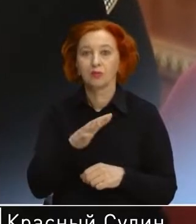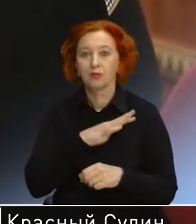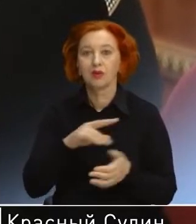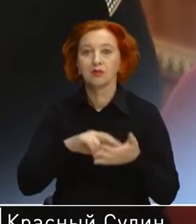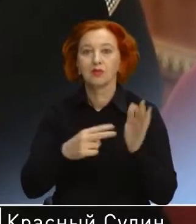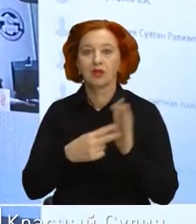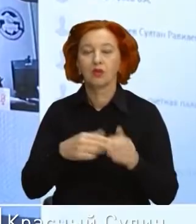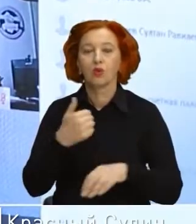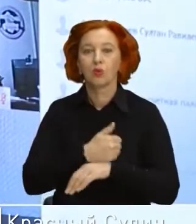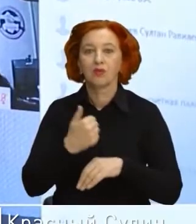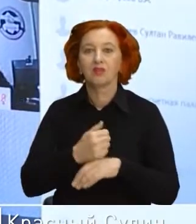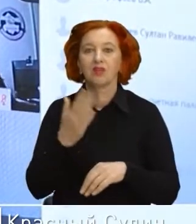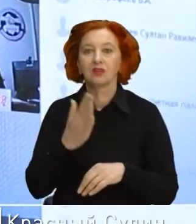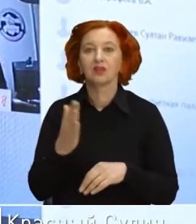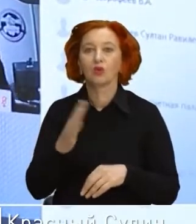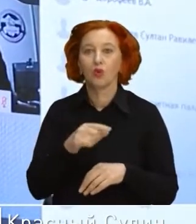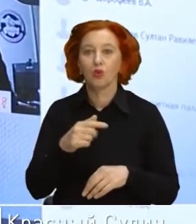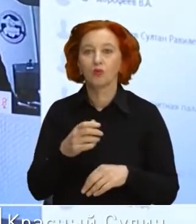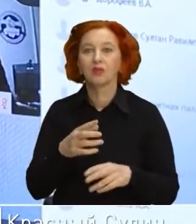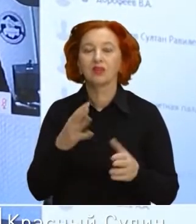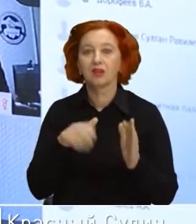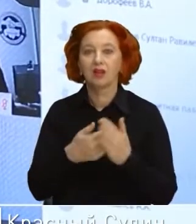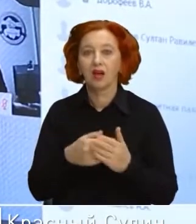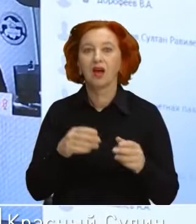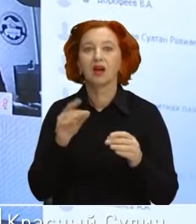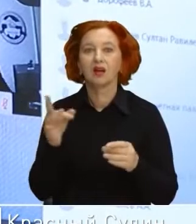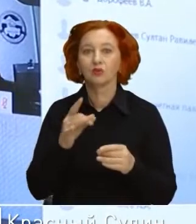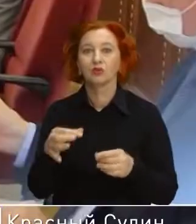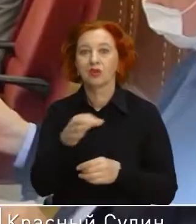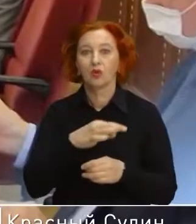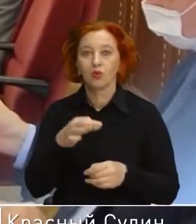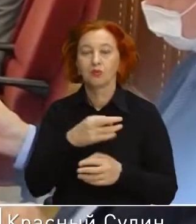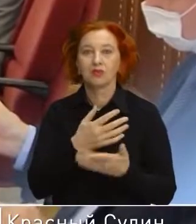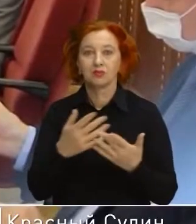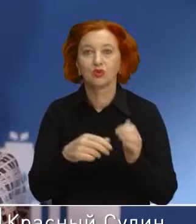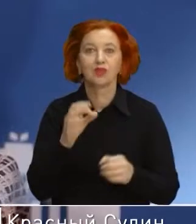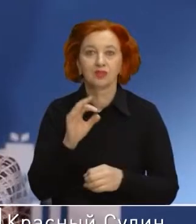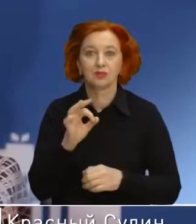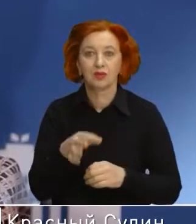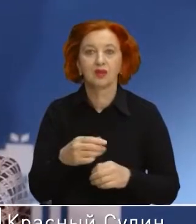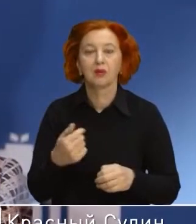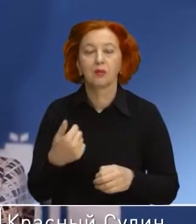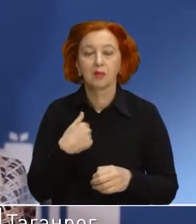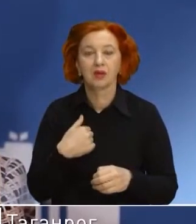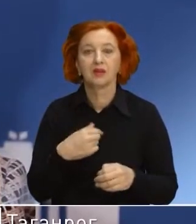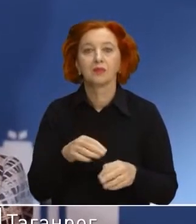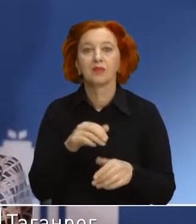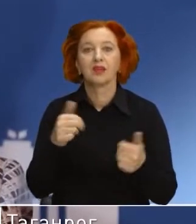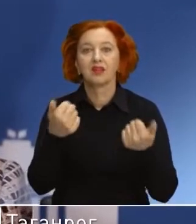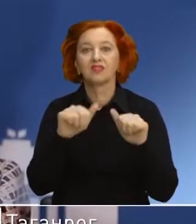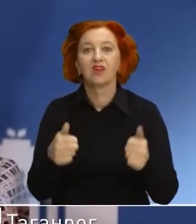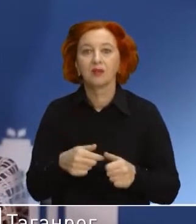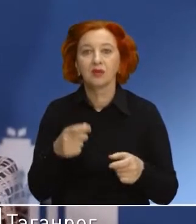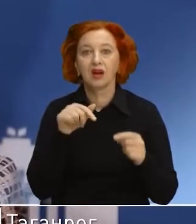внесен губернатором Василием Голубевым в Заксобрание Ростовской области 26 октября. Мы